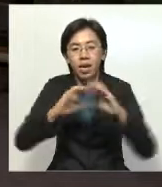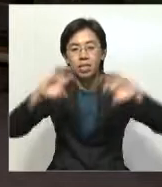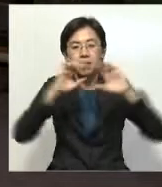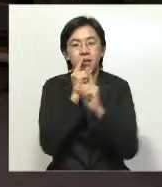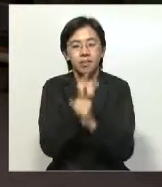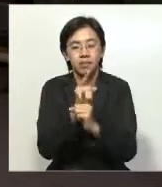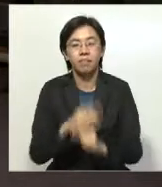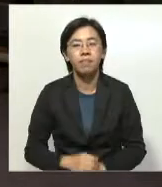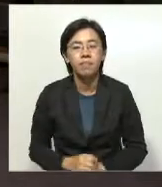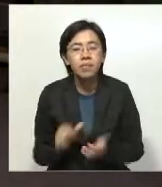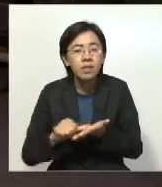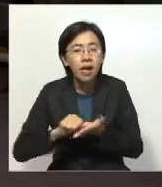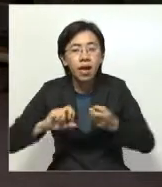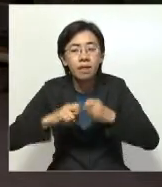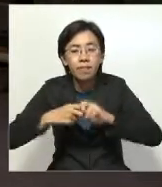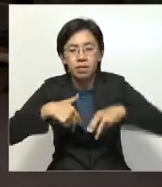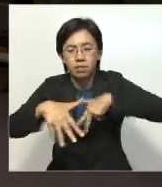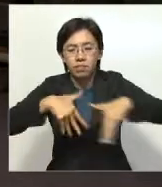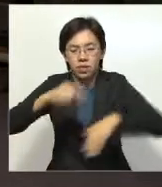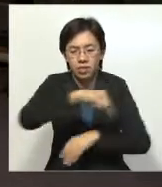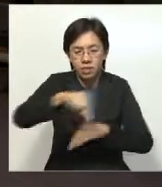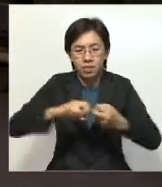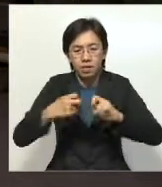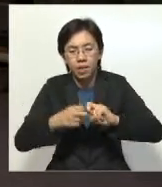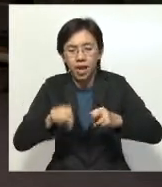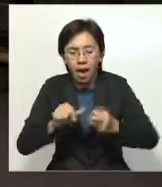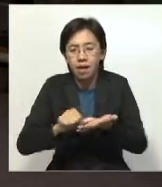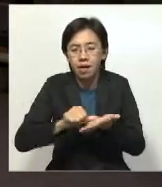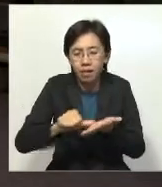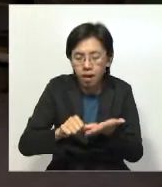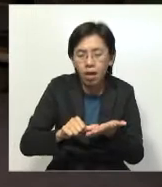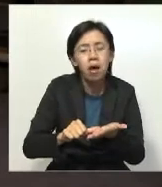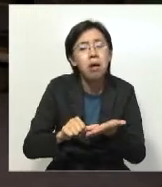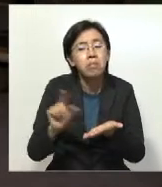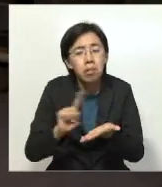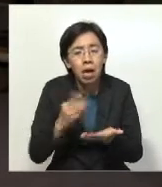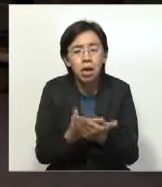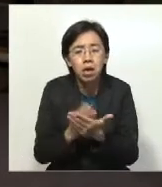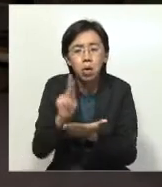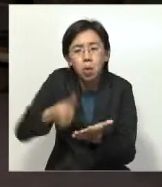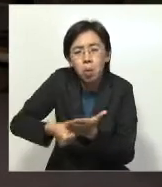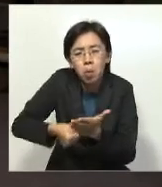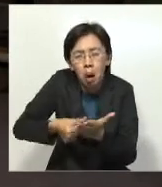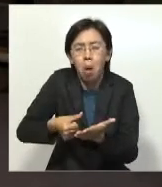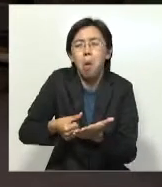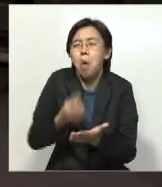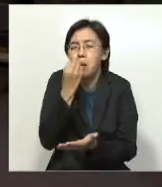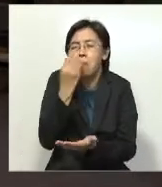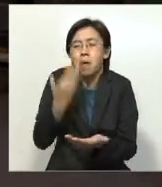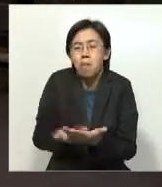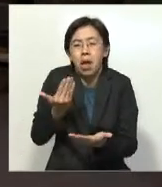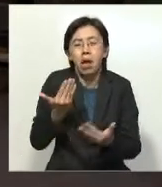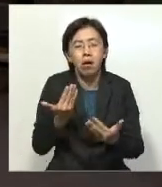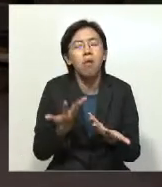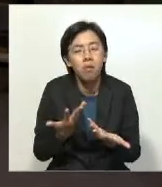าลนะคะในการแก้ไขปัญหาให้กับประชาชนรวมถึงการแก้ไขปัญหาในเรื่องของหนี้นอกระบบและการแก้ไขปัญหา